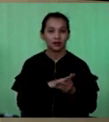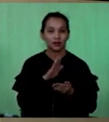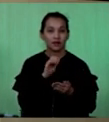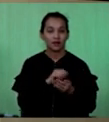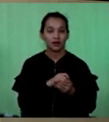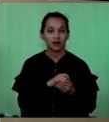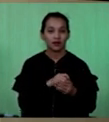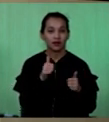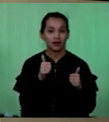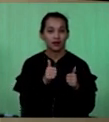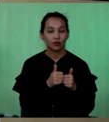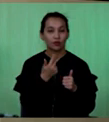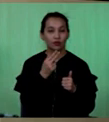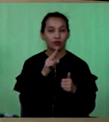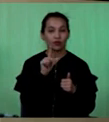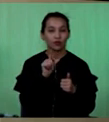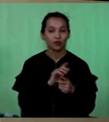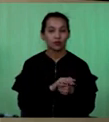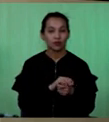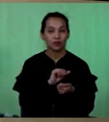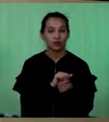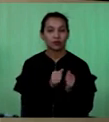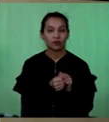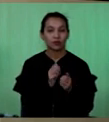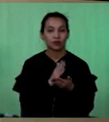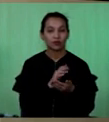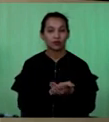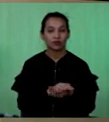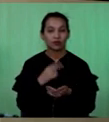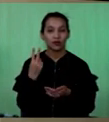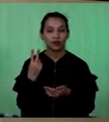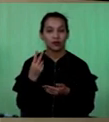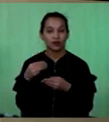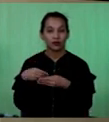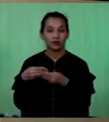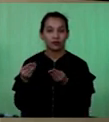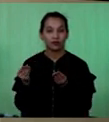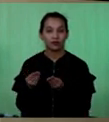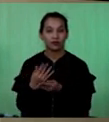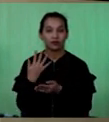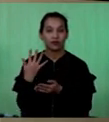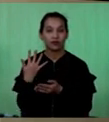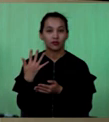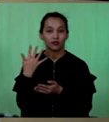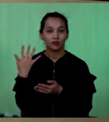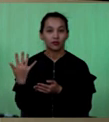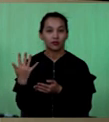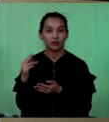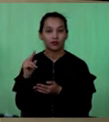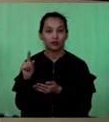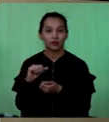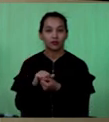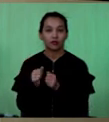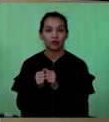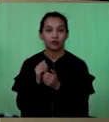uning yonida 3 kilogramlik tosh mavjud. İkinci pallasda 5 va 5 kilogramlik